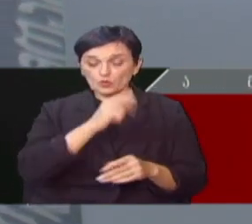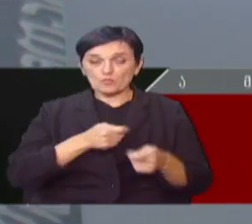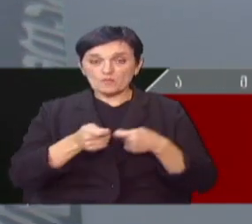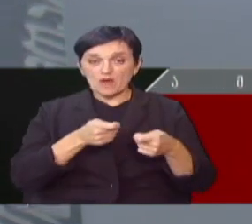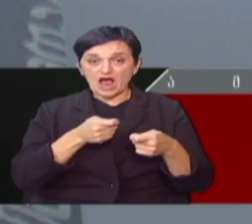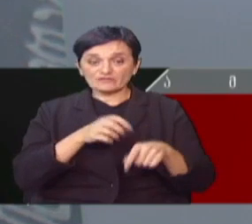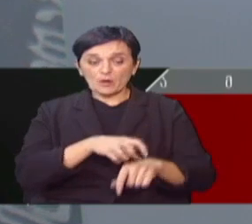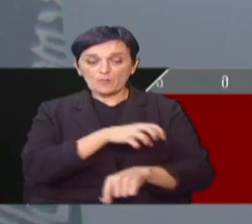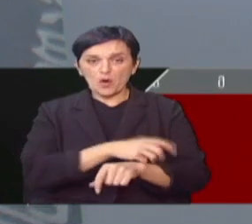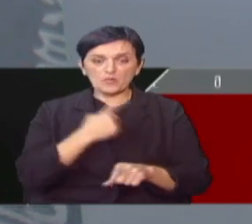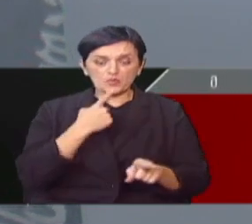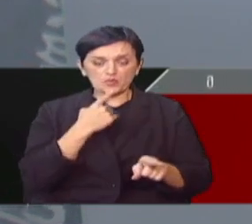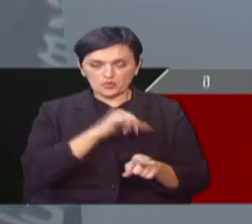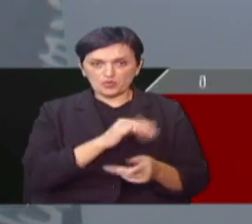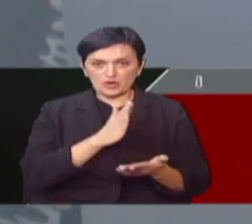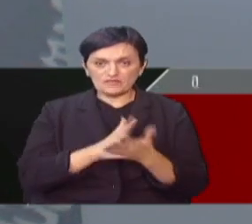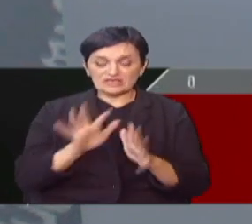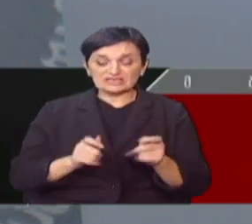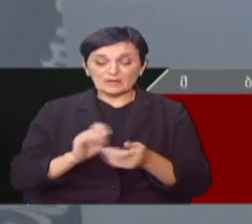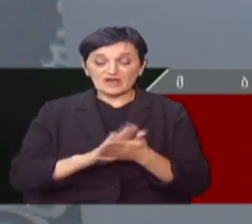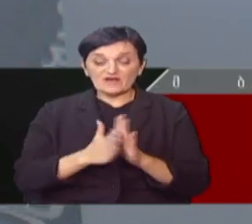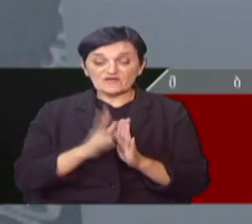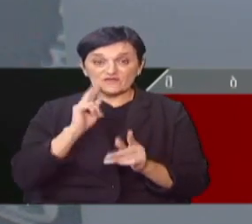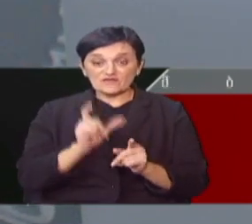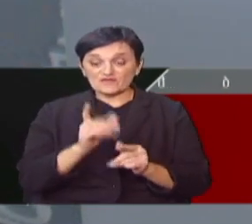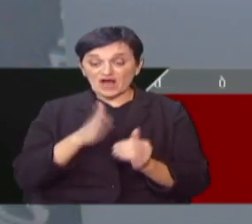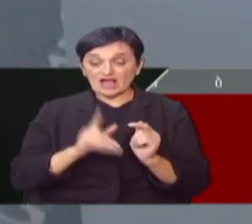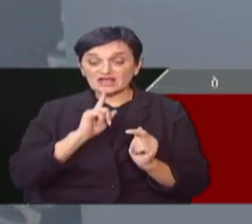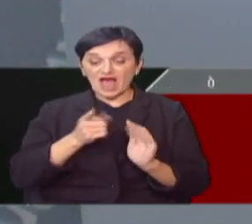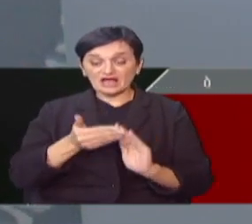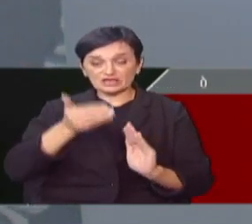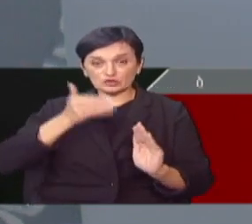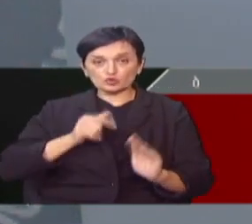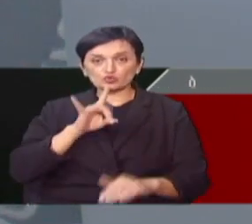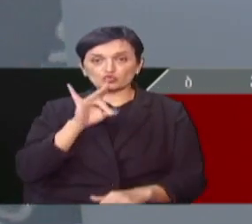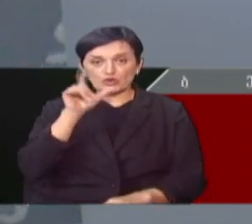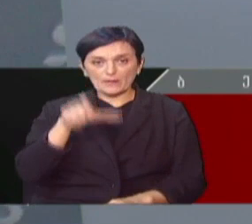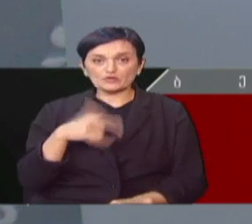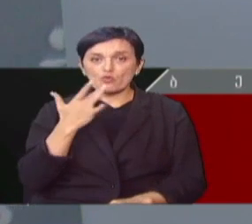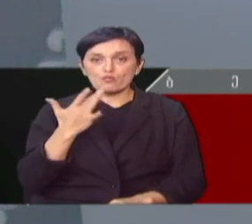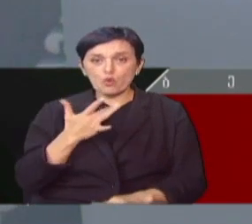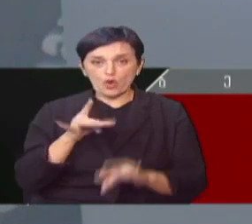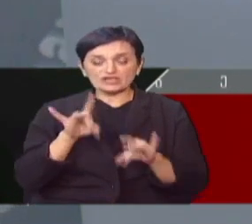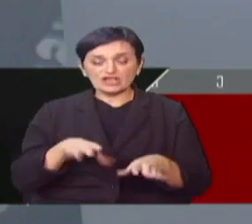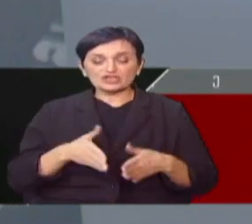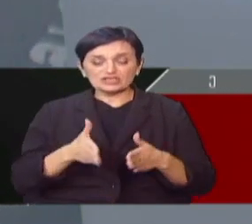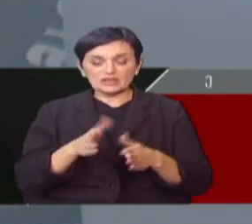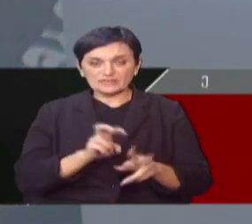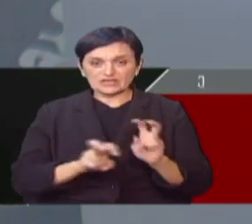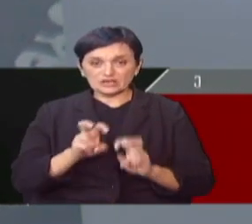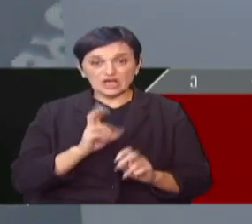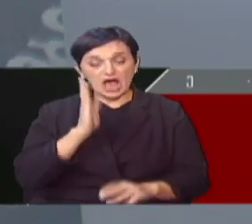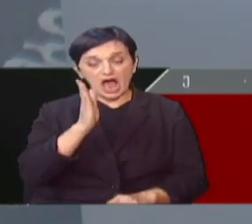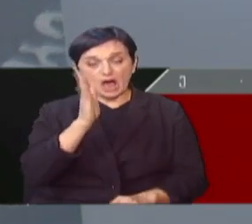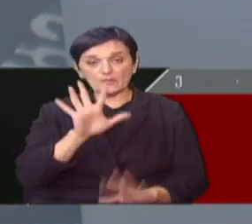მართულ პარტიას უმყარებს ეჭვს, რომ საპრეზიდენტო ვადის ამოწურვამდე ერთი წლით ადრე სალომე ზურაბიშვილი პოლიტიკაში დარჩენის გზებს ეძებს.